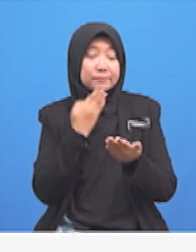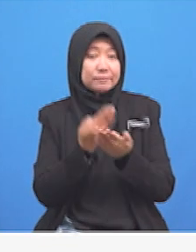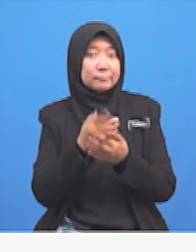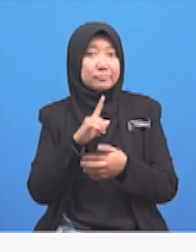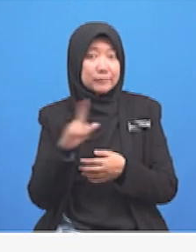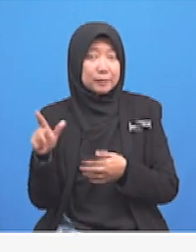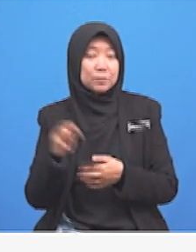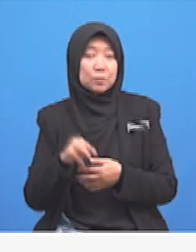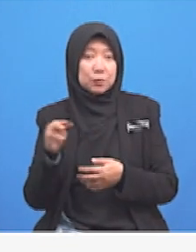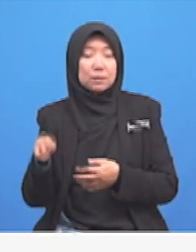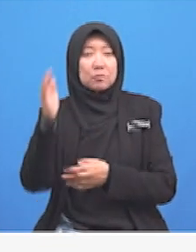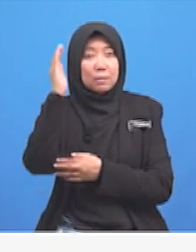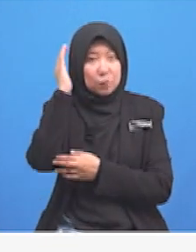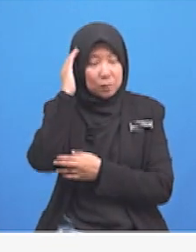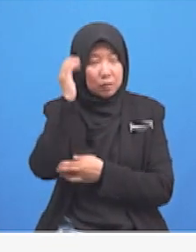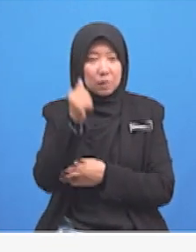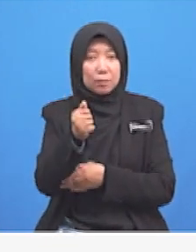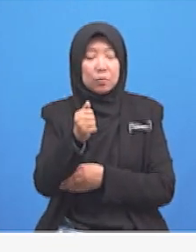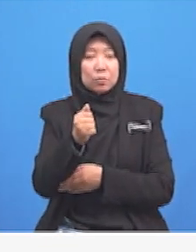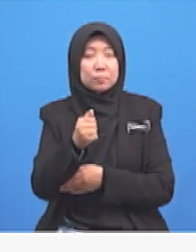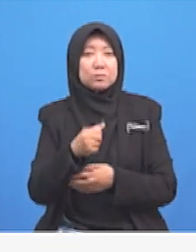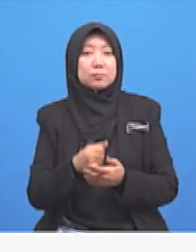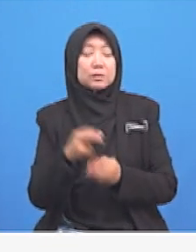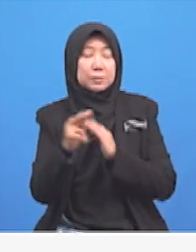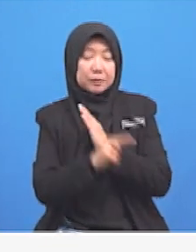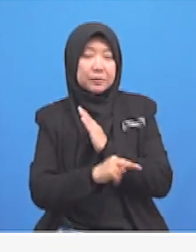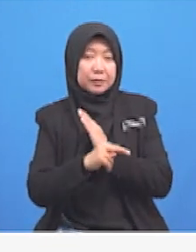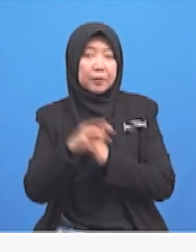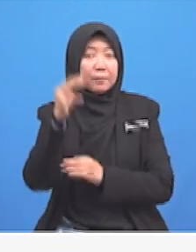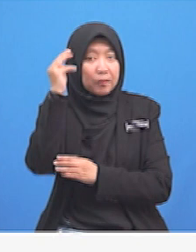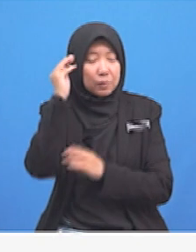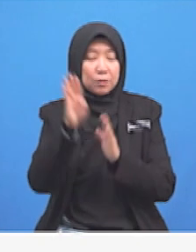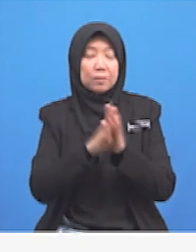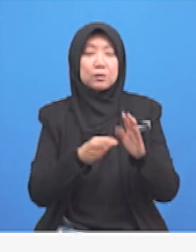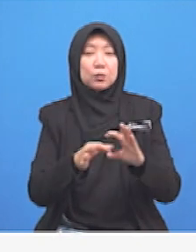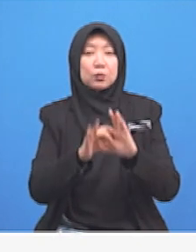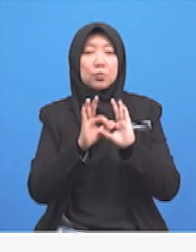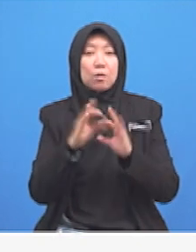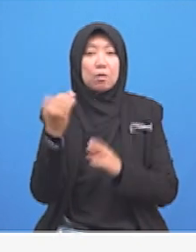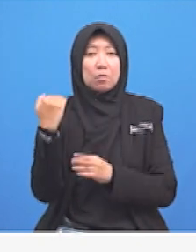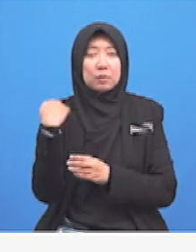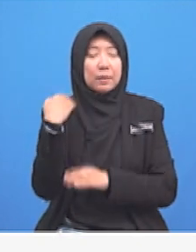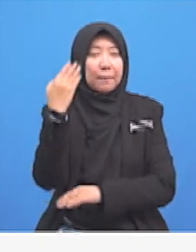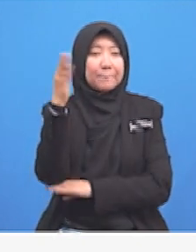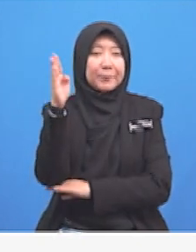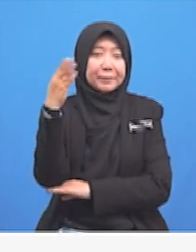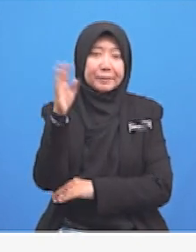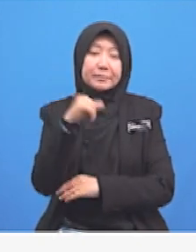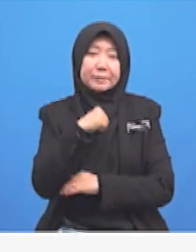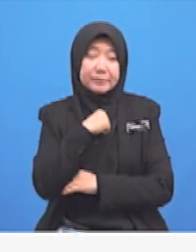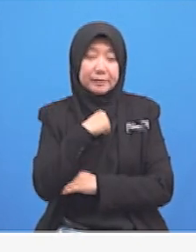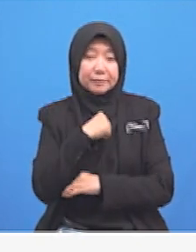murid-murid, tahukah kamu bahawa negeri-negeri Melayu Bersekutu mempunyai bendera yang